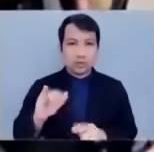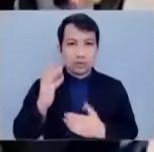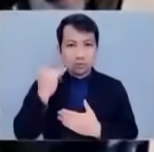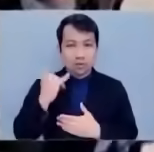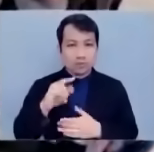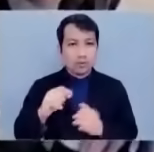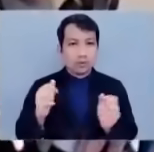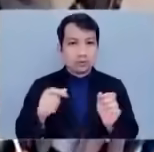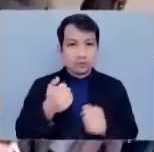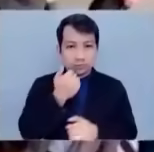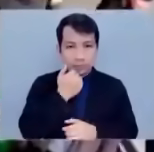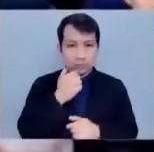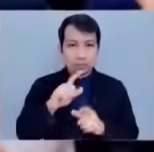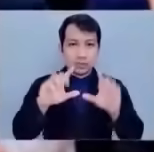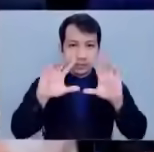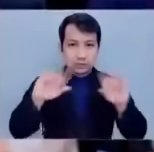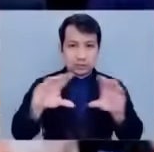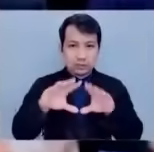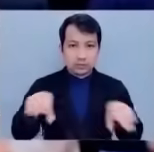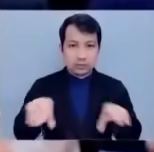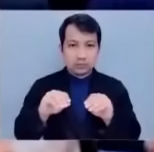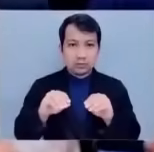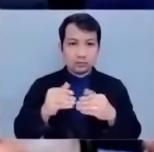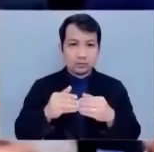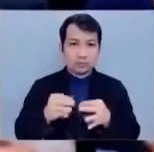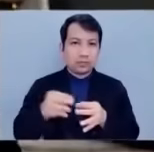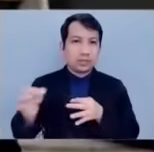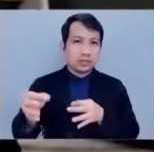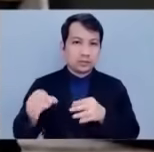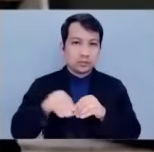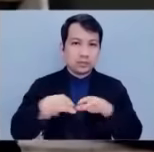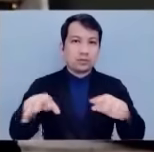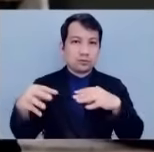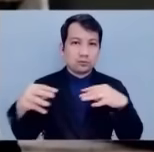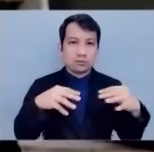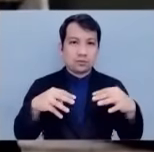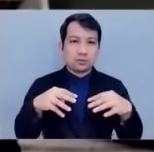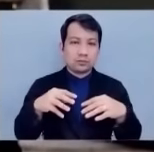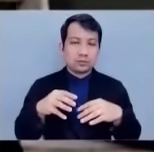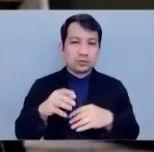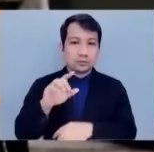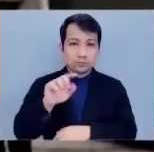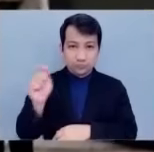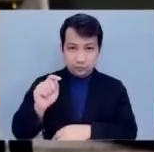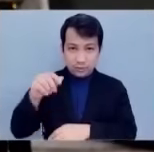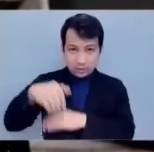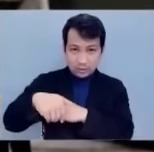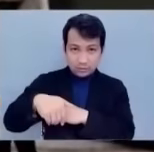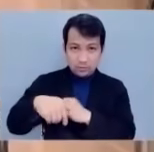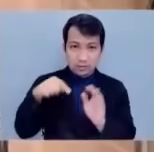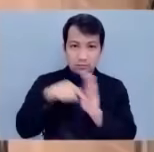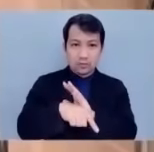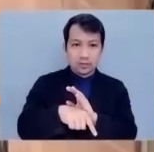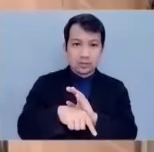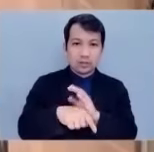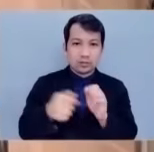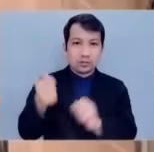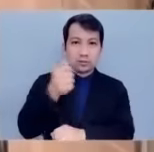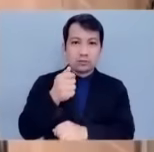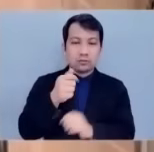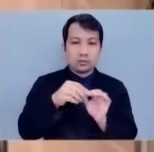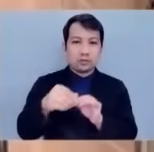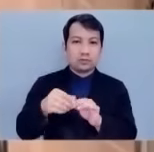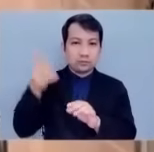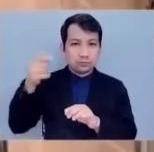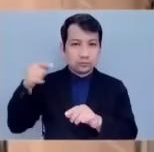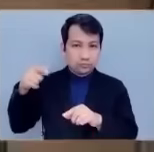ng Lebanon at pagpapalawig ng digmaan ng Israel sa kanilang bansa. Martes ng gabi nang mapatay ang senior Hamas official sa drone strike ng